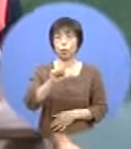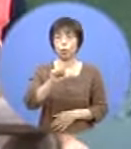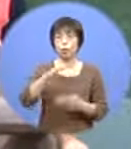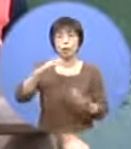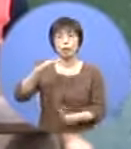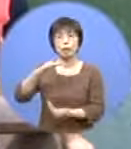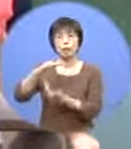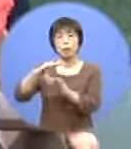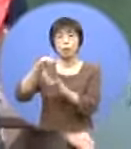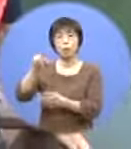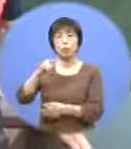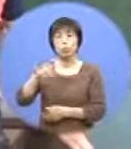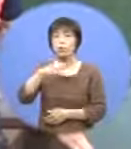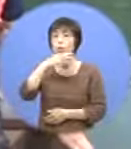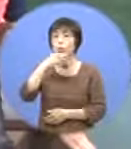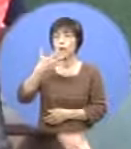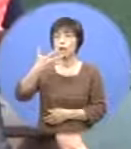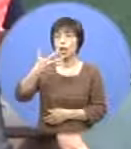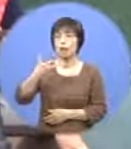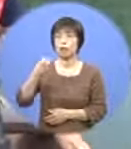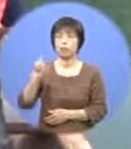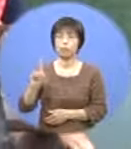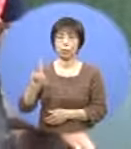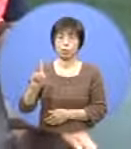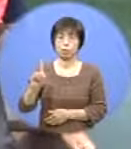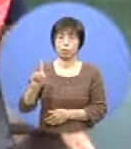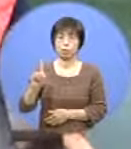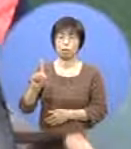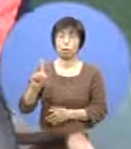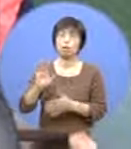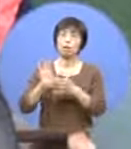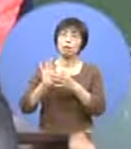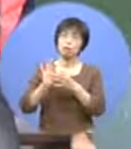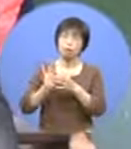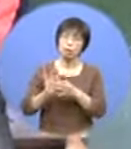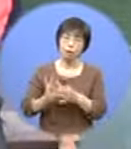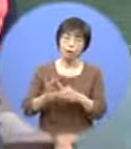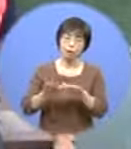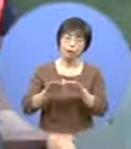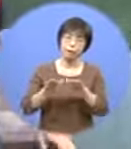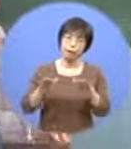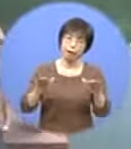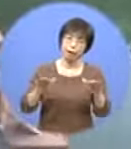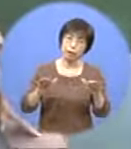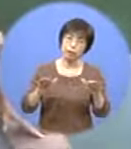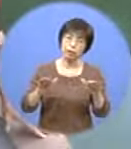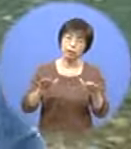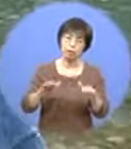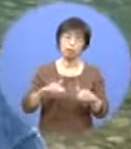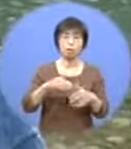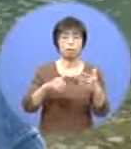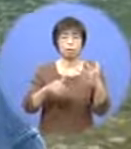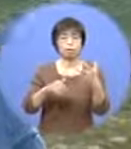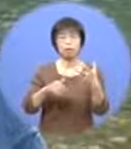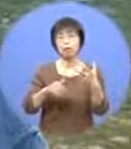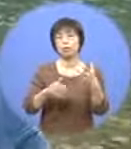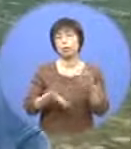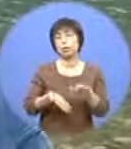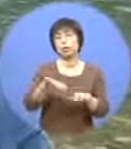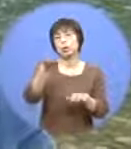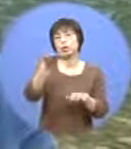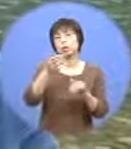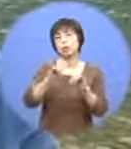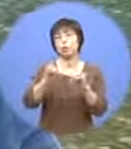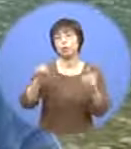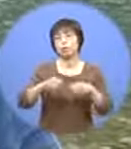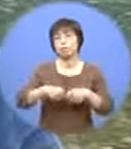一番上がね81かな。だからだいたい平均したら70以上ですね。そういう年齢